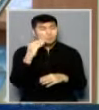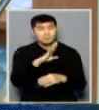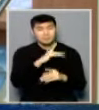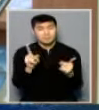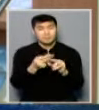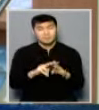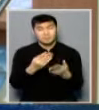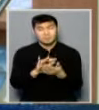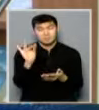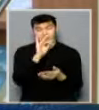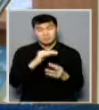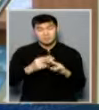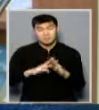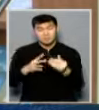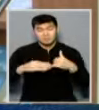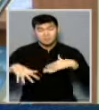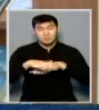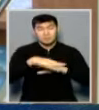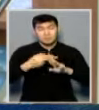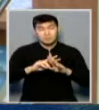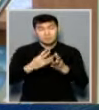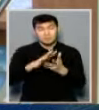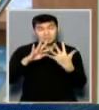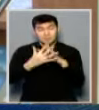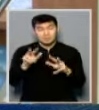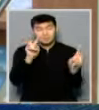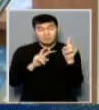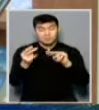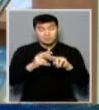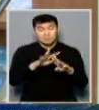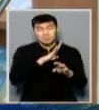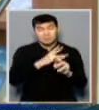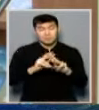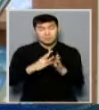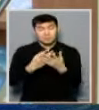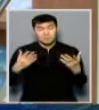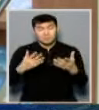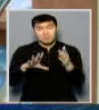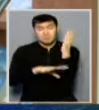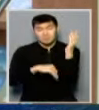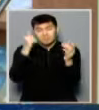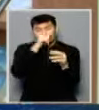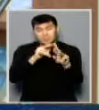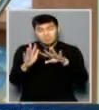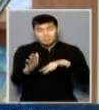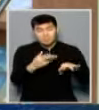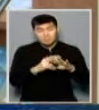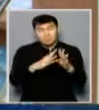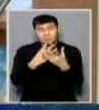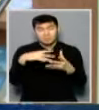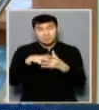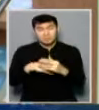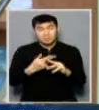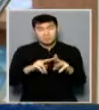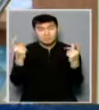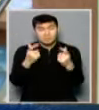чтобы восстановить исторические границы исчезнувших населенных пунктов. Книга была издана в конце прошлого года, однако из-за